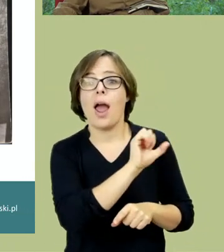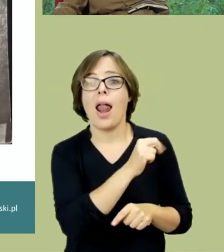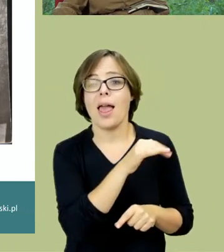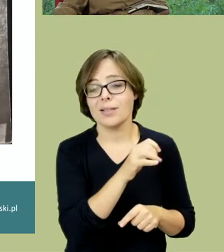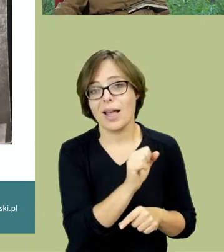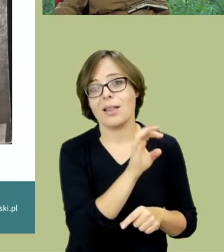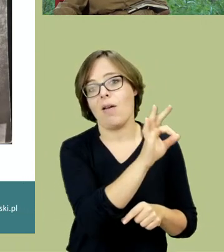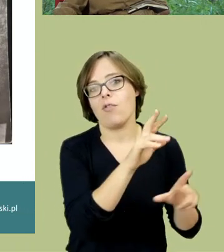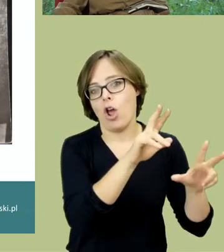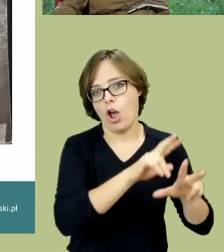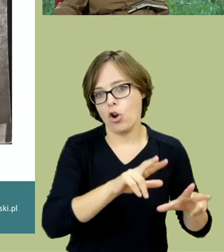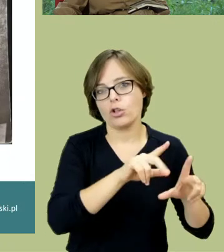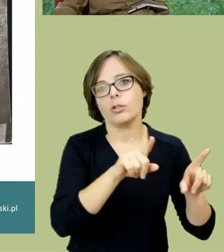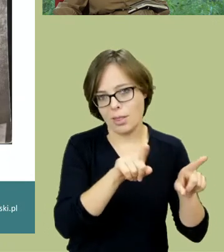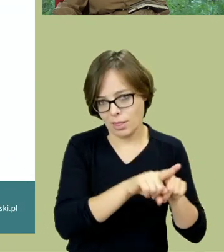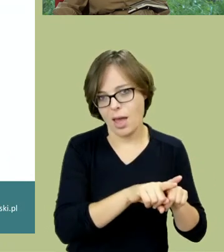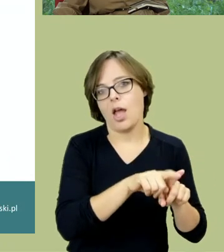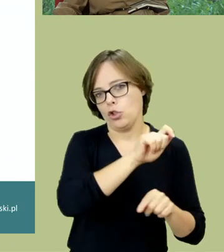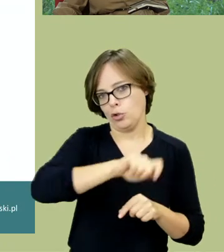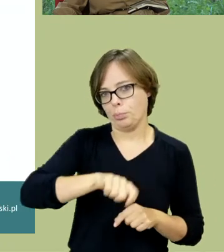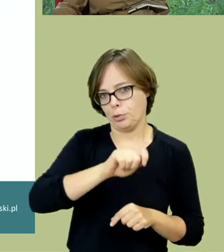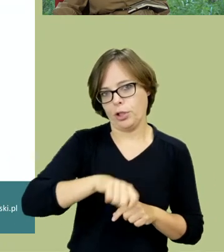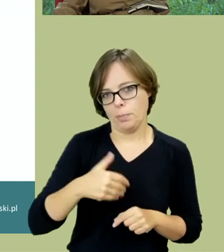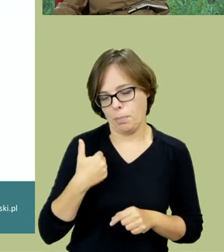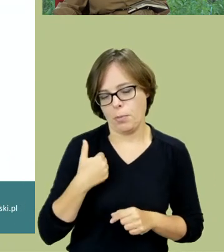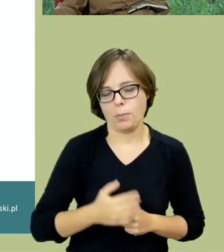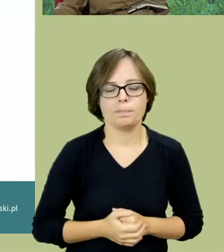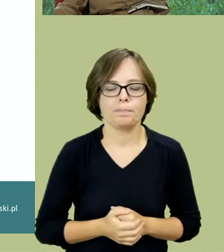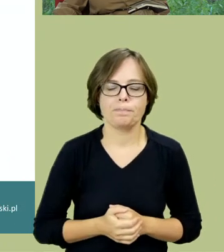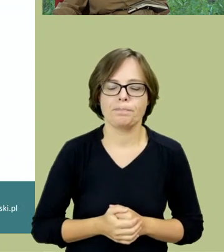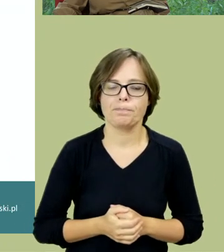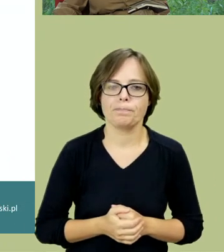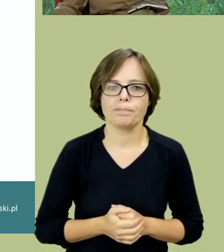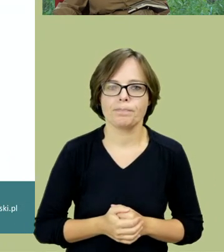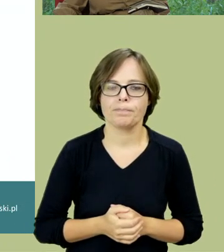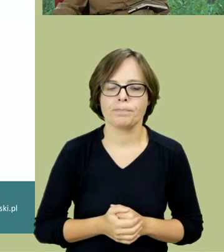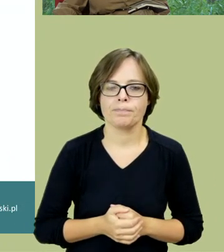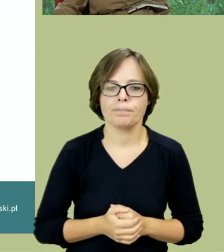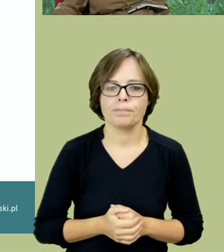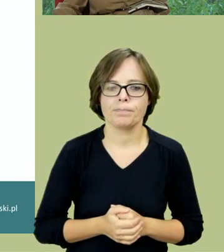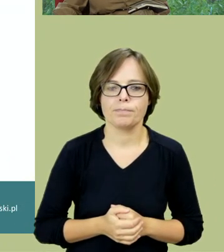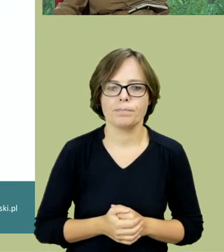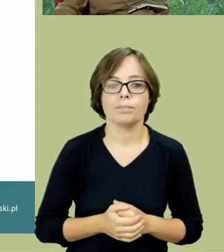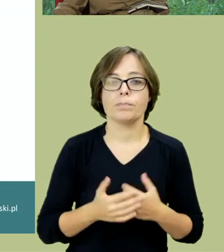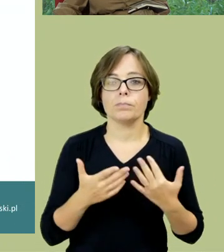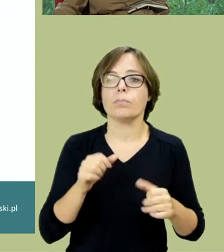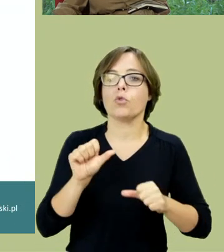ale również Aleksandry Piłsudskiej. I mamy rok